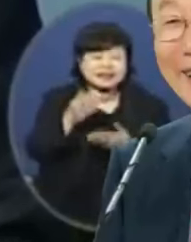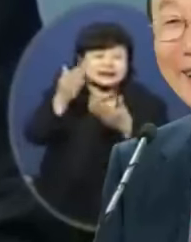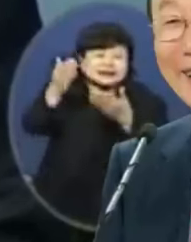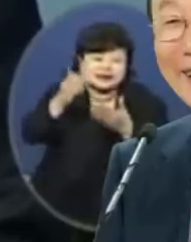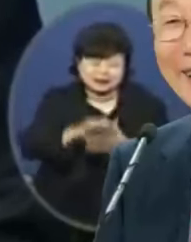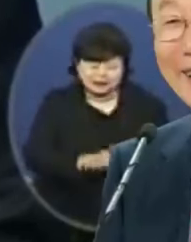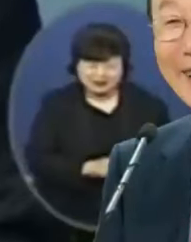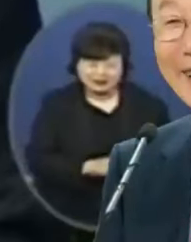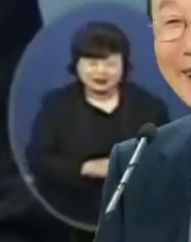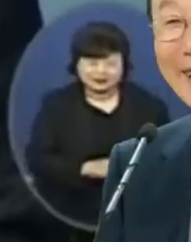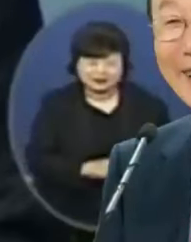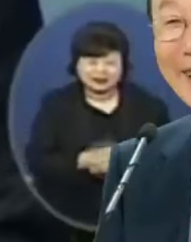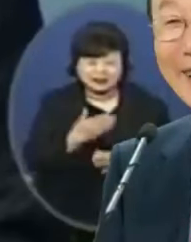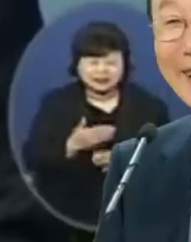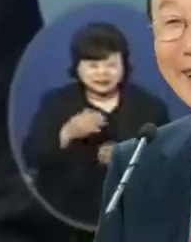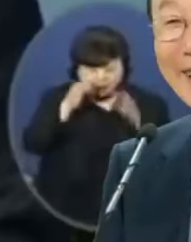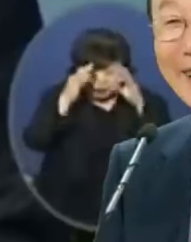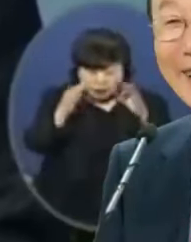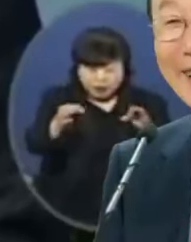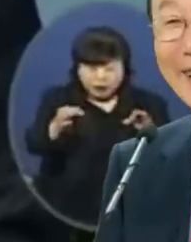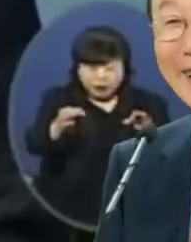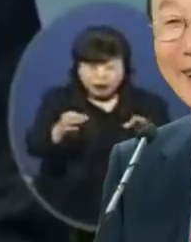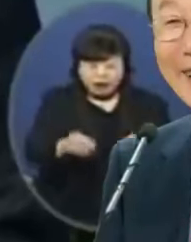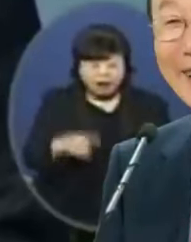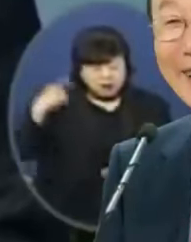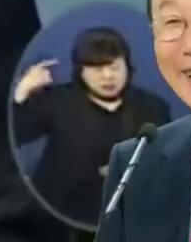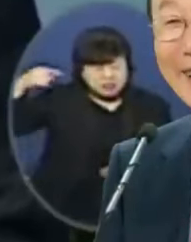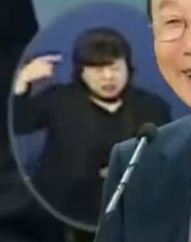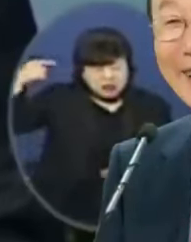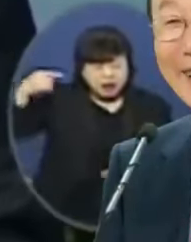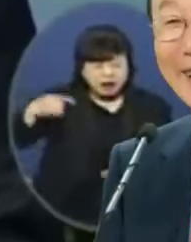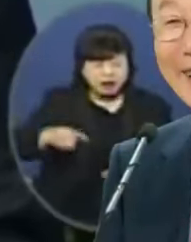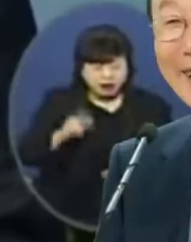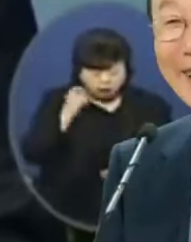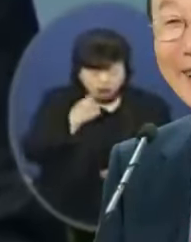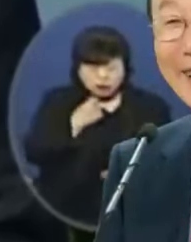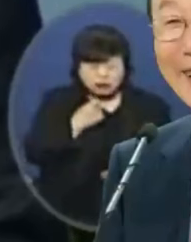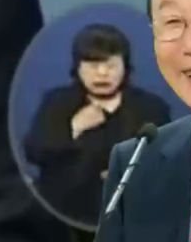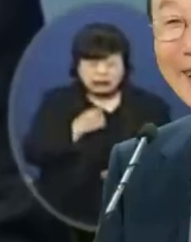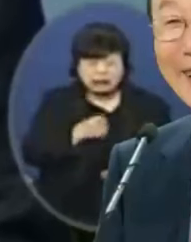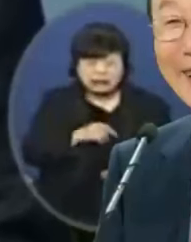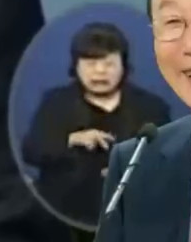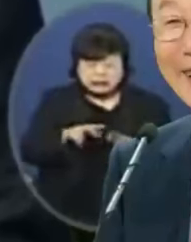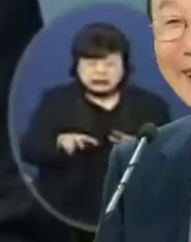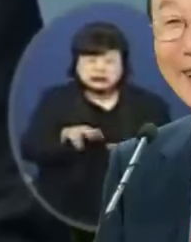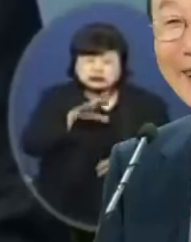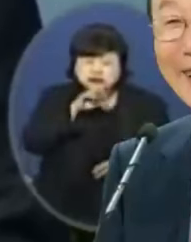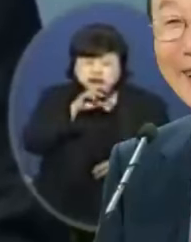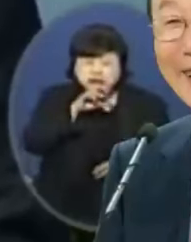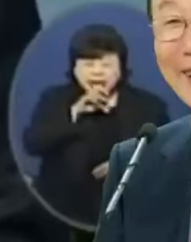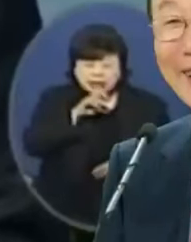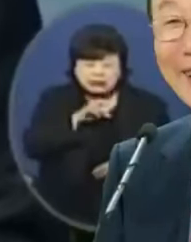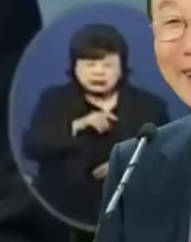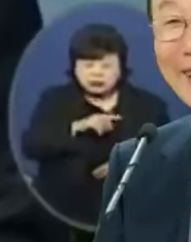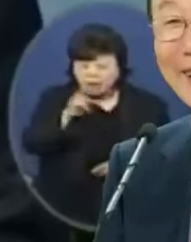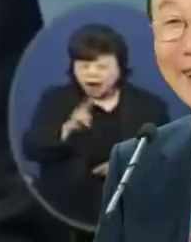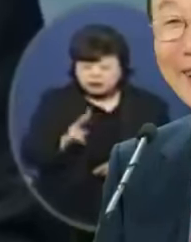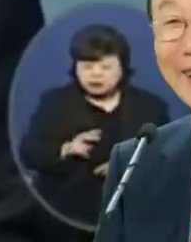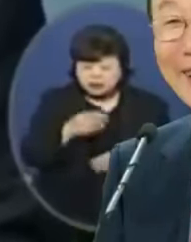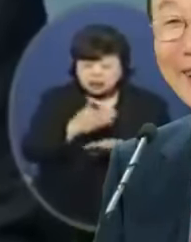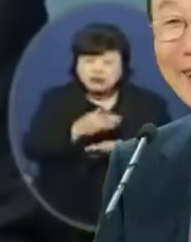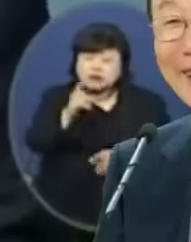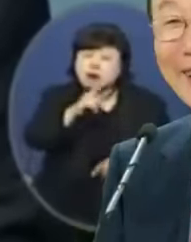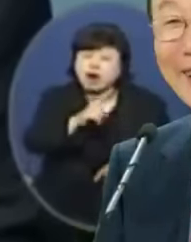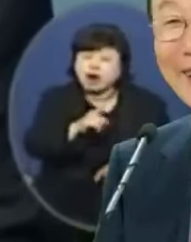합니다. 다른 사람들 보기에는 저 사람 돌았지 않느냐, 이 어려운 환경에 원망 불평을 해도 모자랄